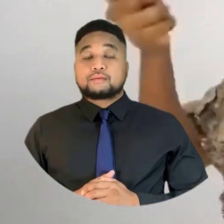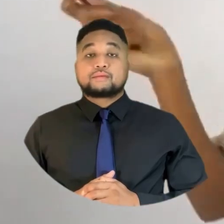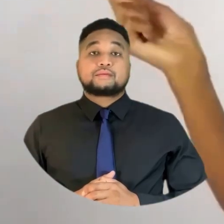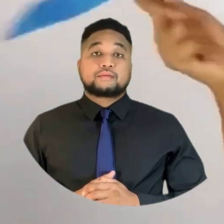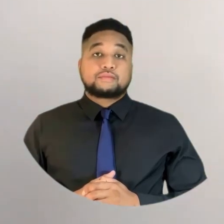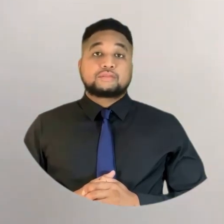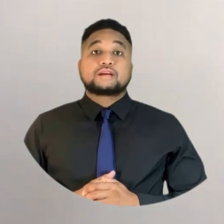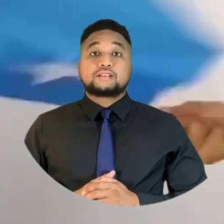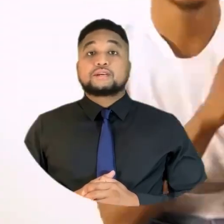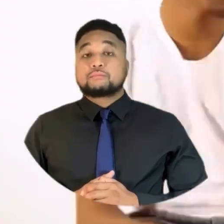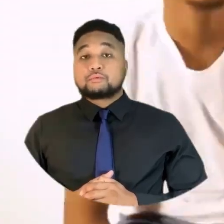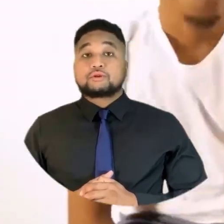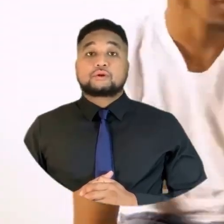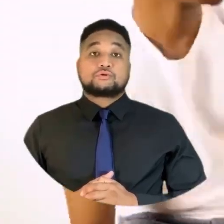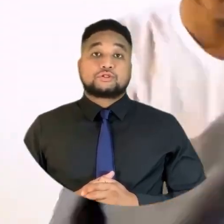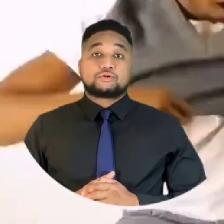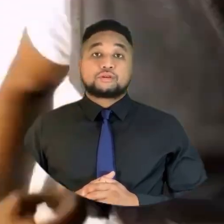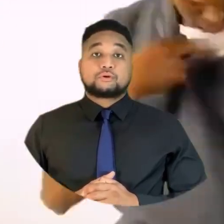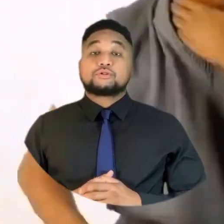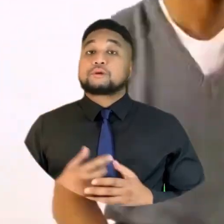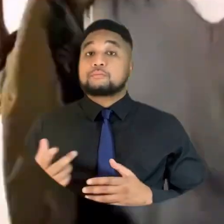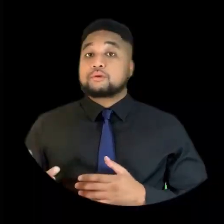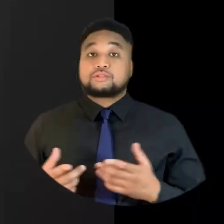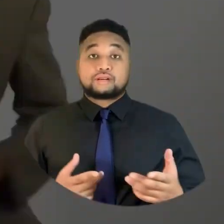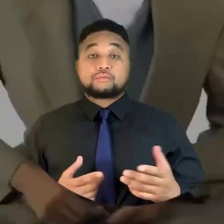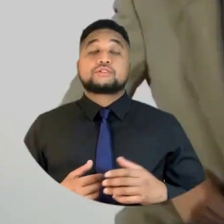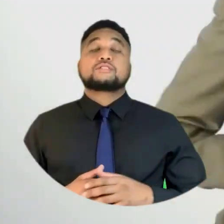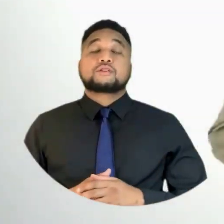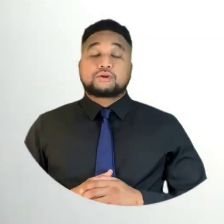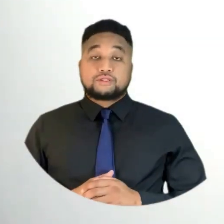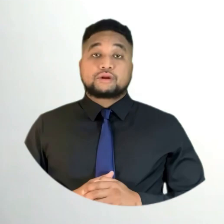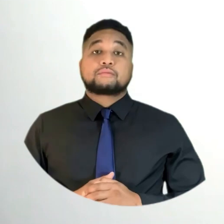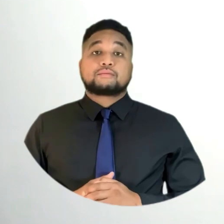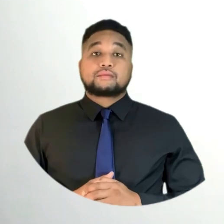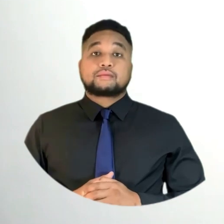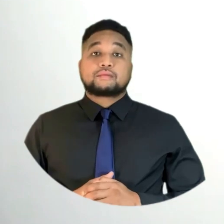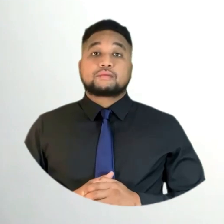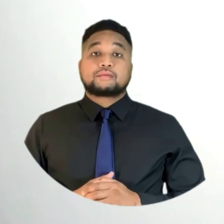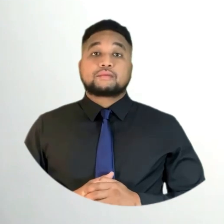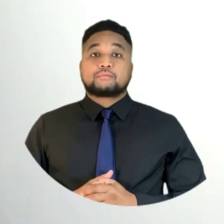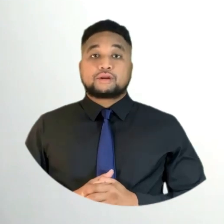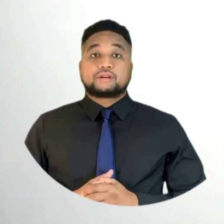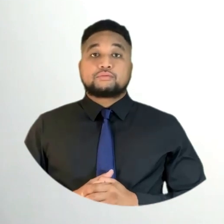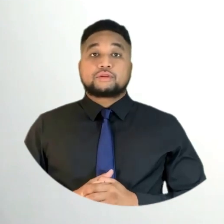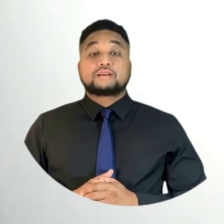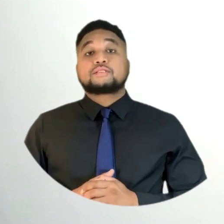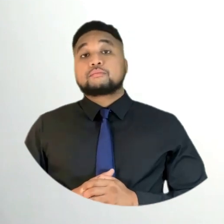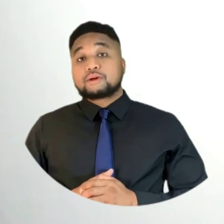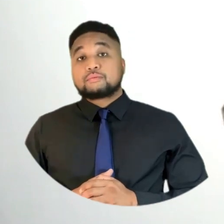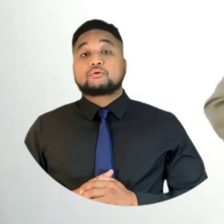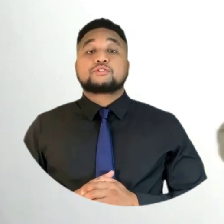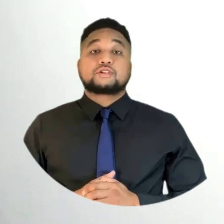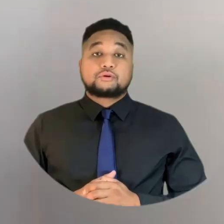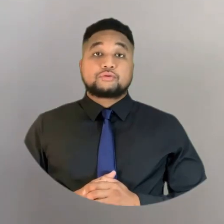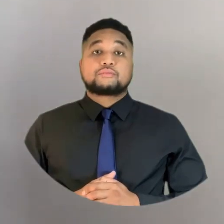baan ku ammaanay aabo wintadii gashaan ku axsan faliya